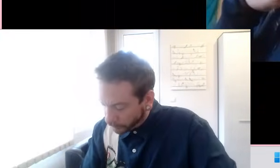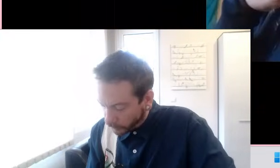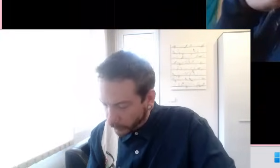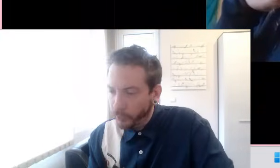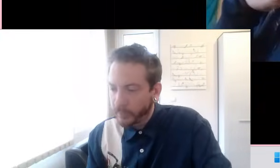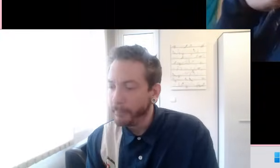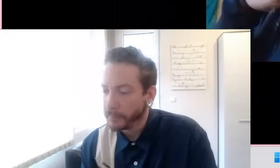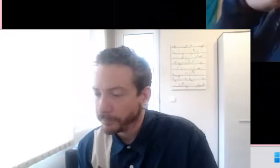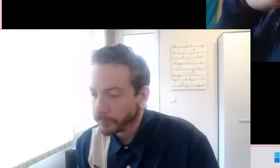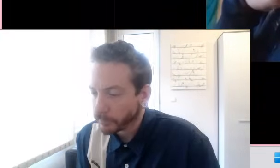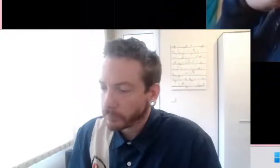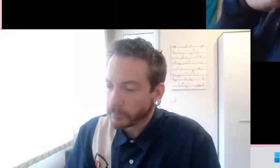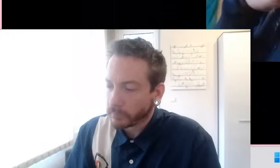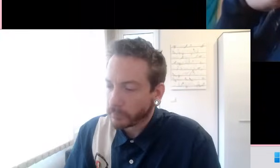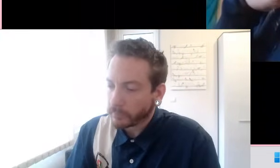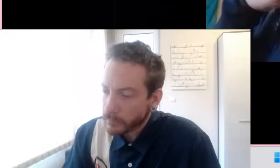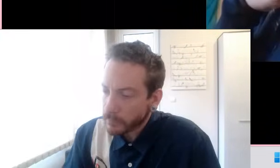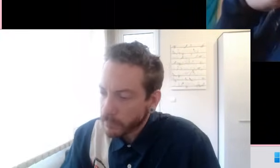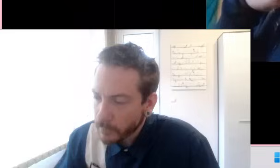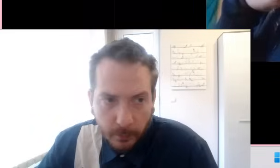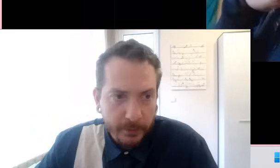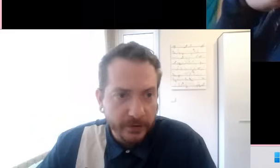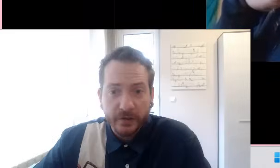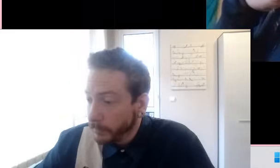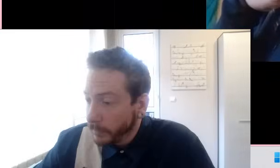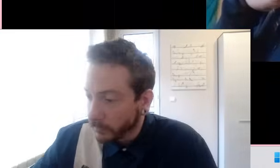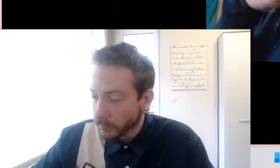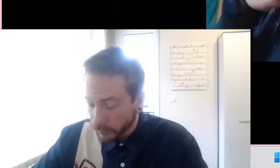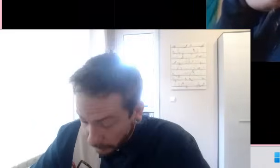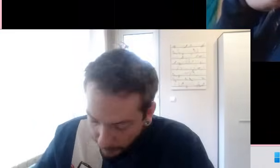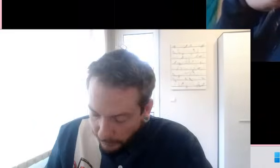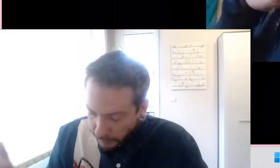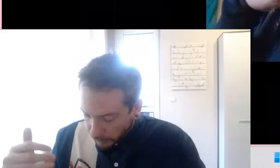drame, parce que c'est un drame, hein, voilà.